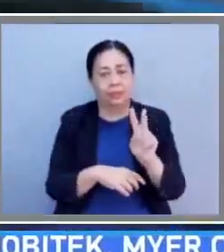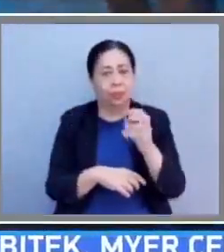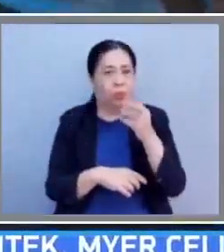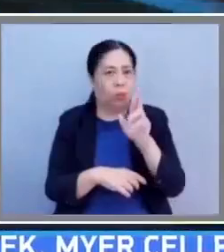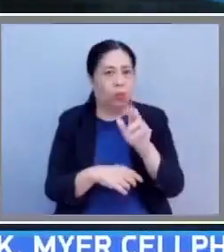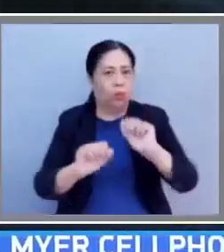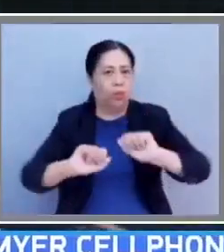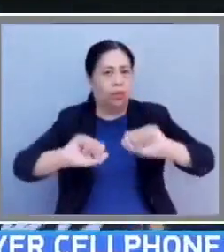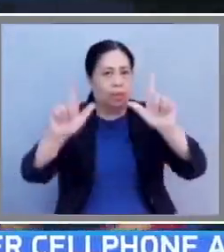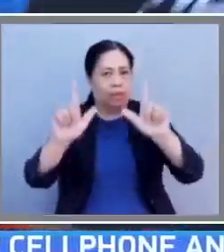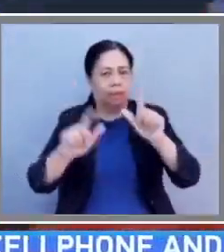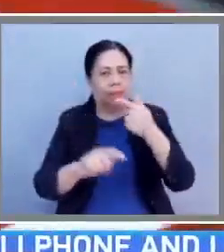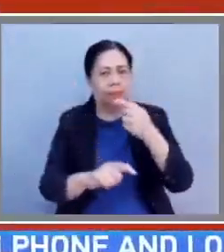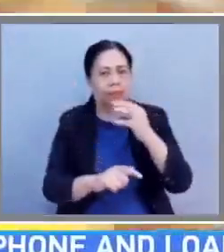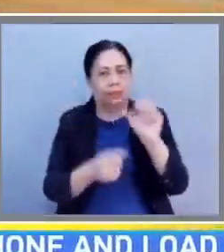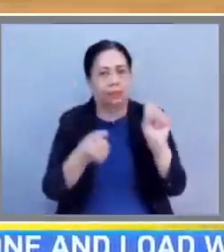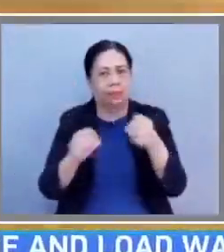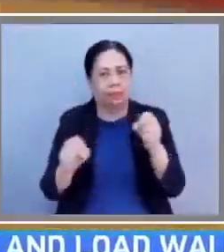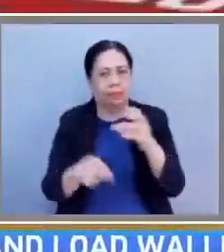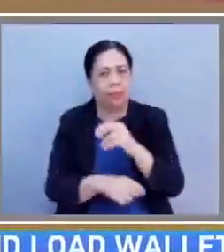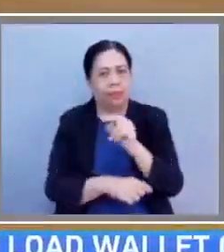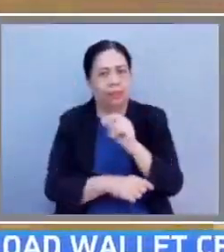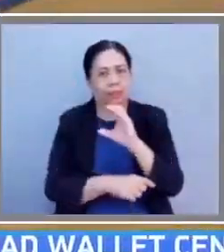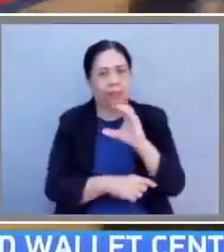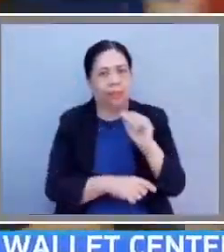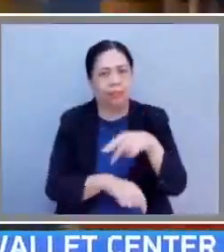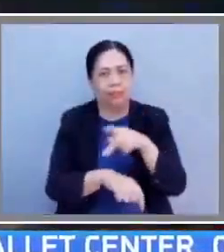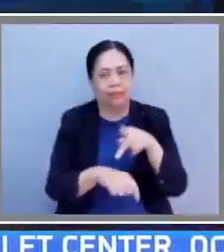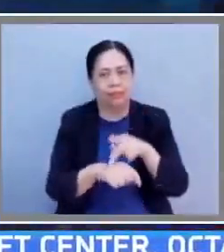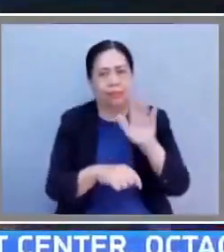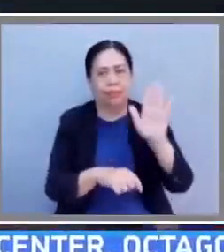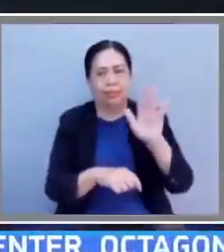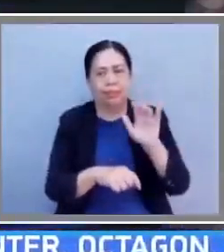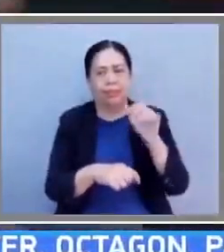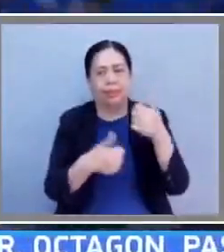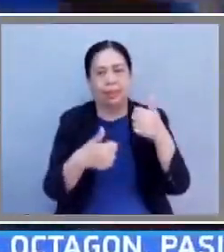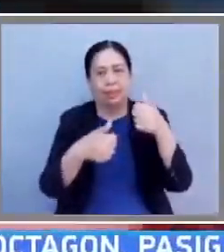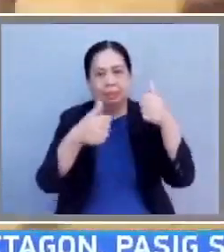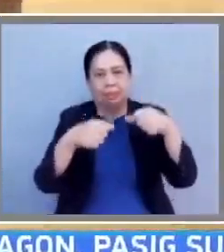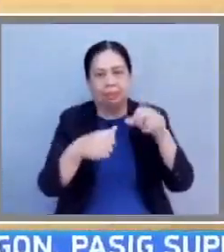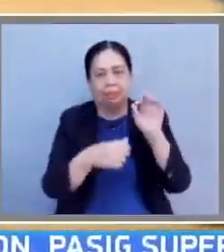stream ng GMA Sports at NCAA Philippines sa kanilang social media pages.